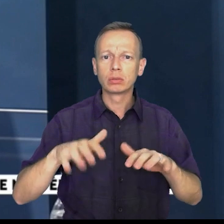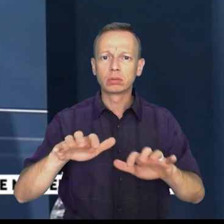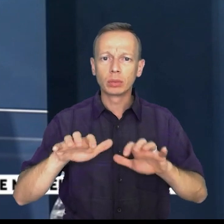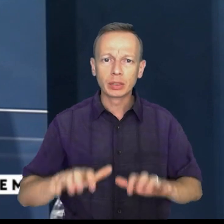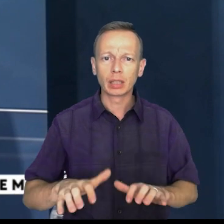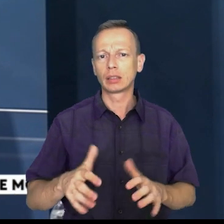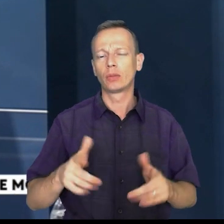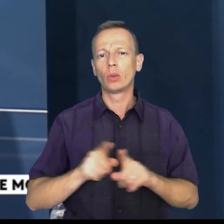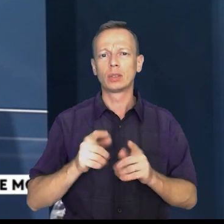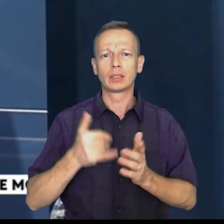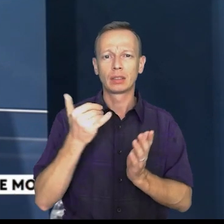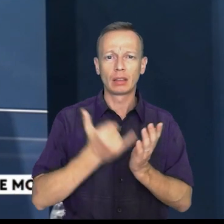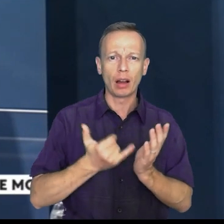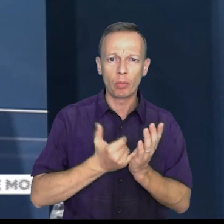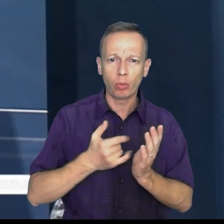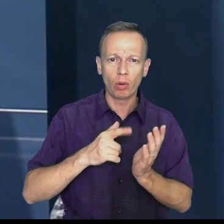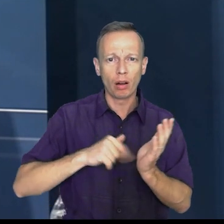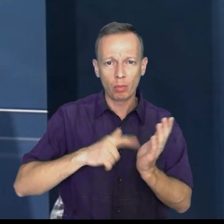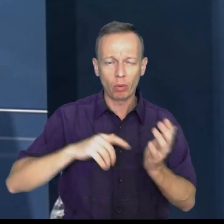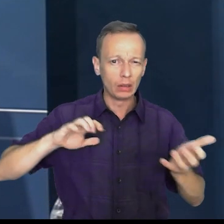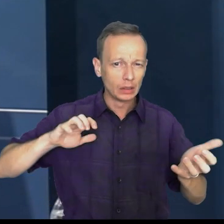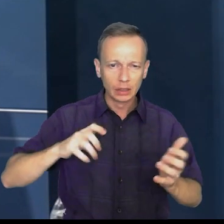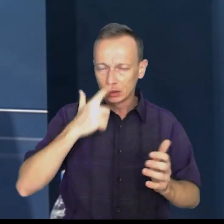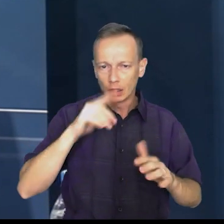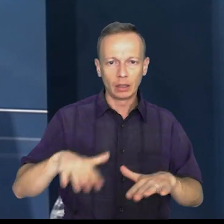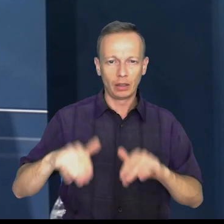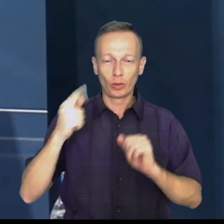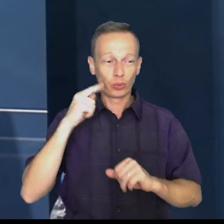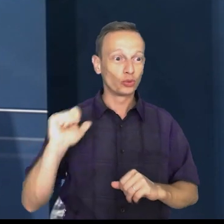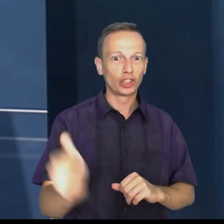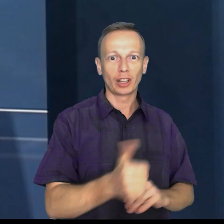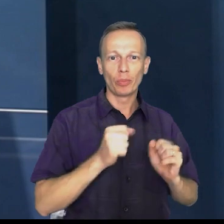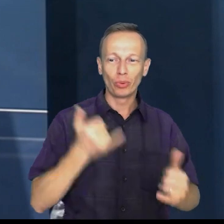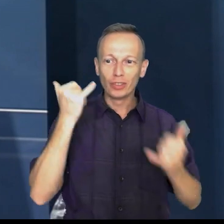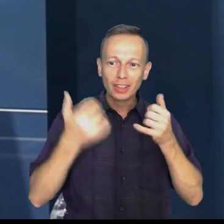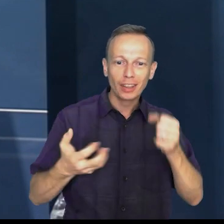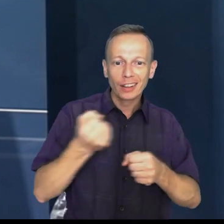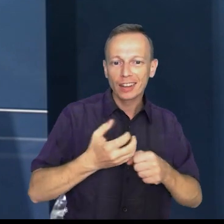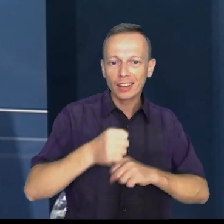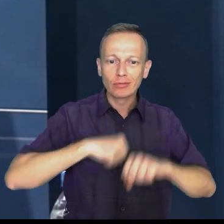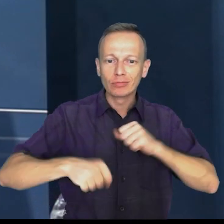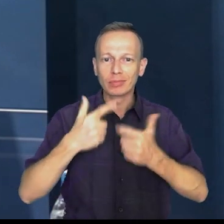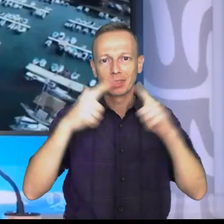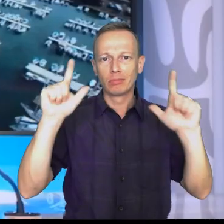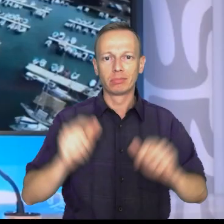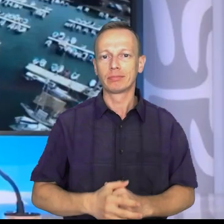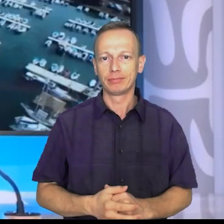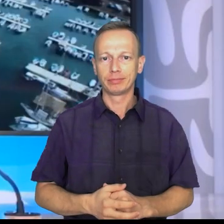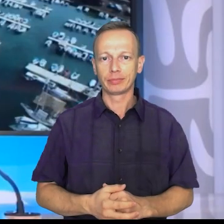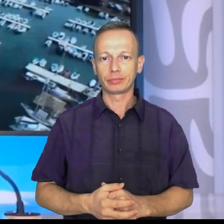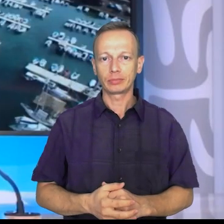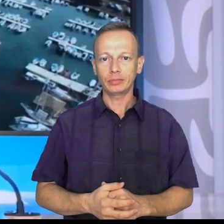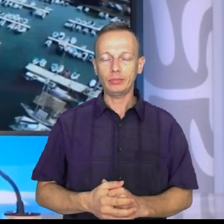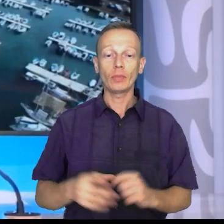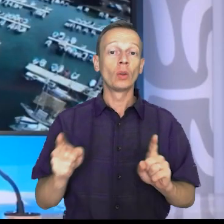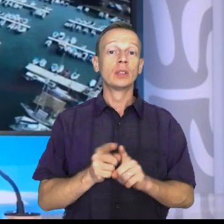réduire la pression fiscale et donner la possibilité à tous les Polynésiens d'entreprendre, d'agir, de prendre des initiatives.